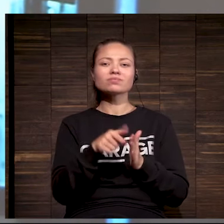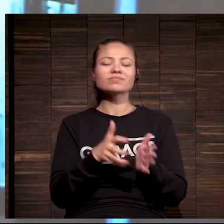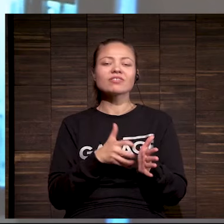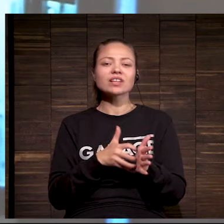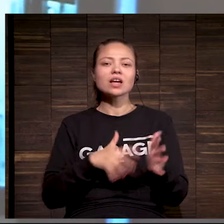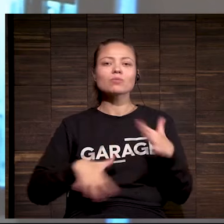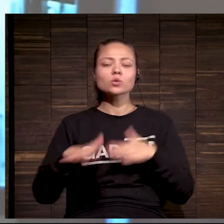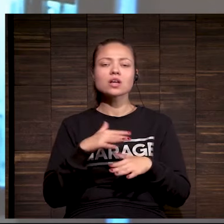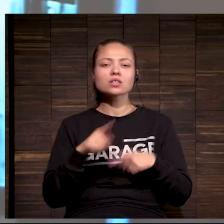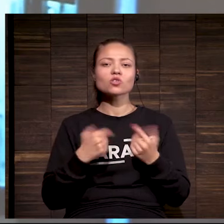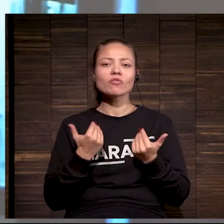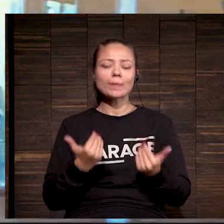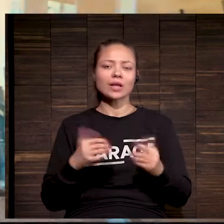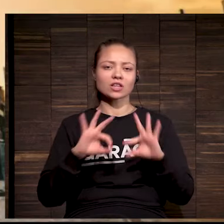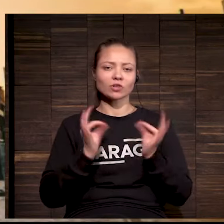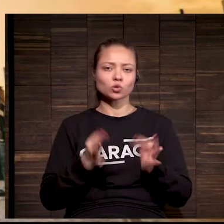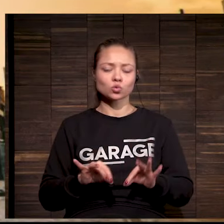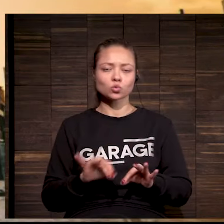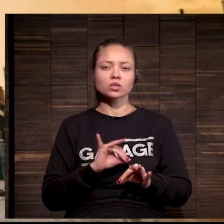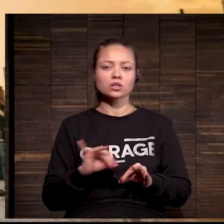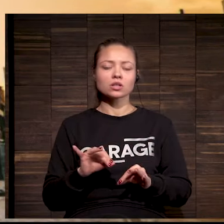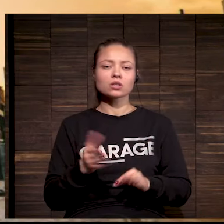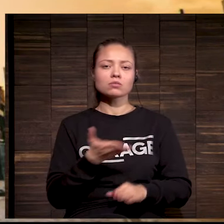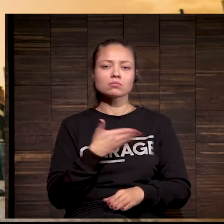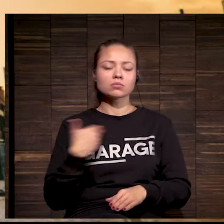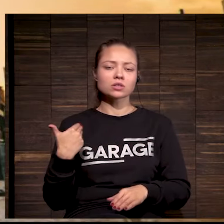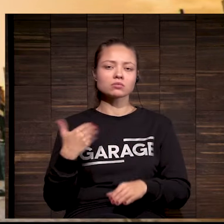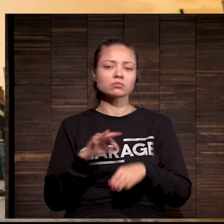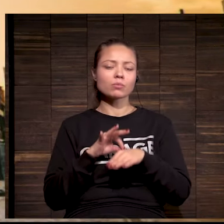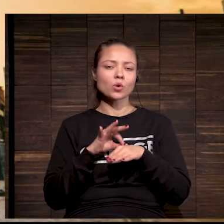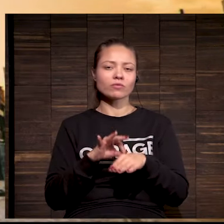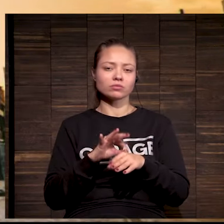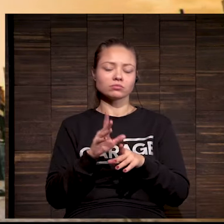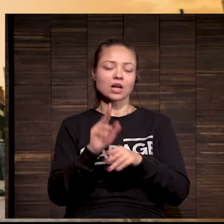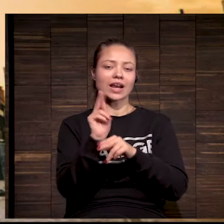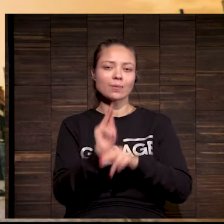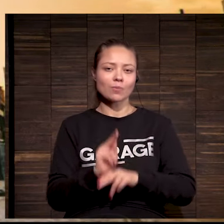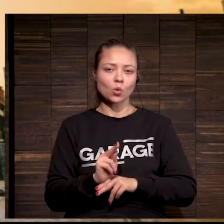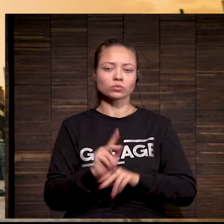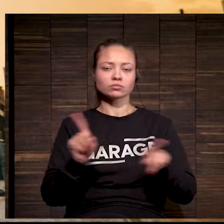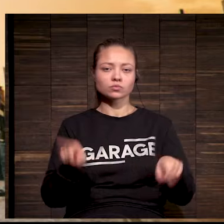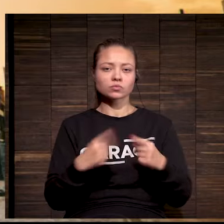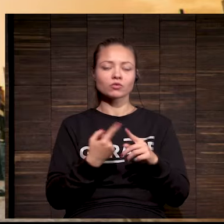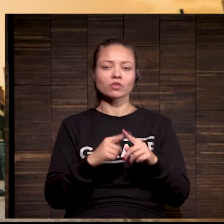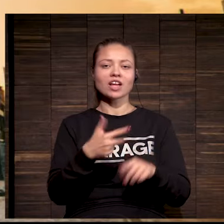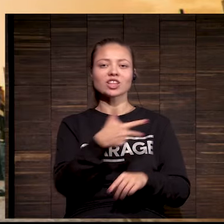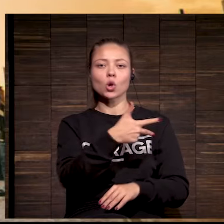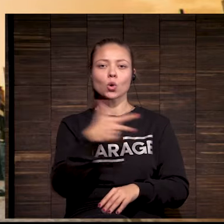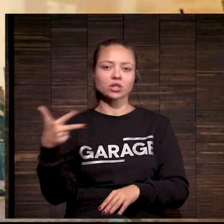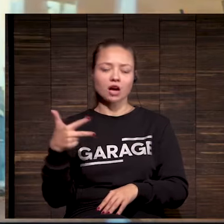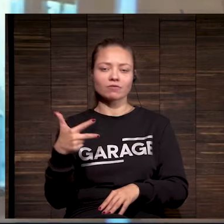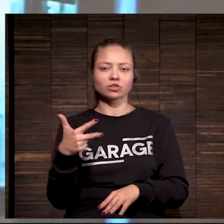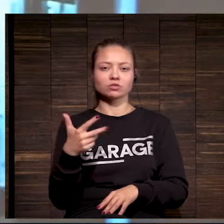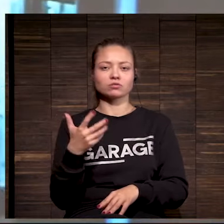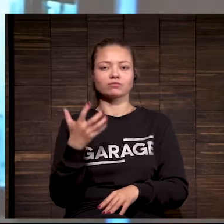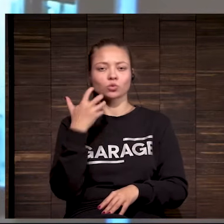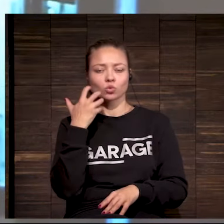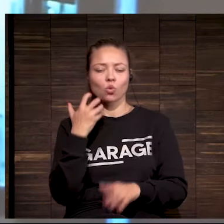во имя новое искусство и мы провели ремонт инновацию вот этого трехэтажного овощного и фруктового